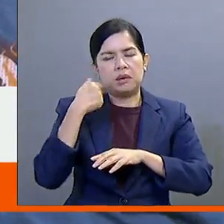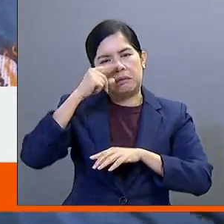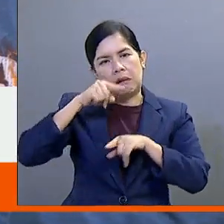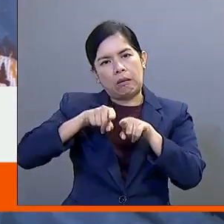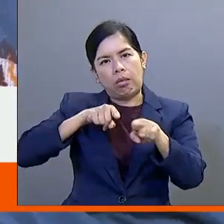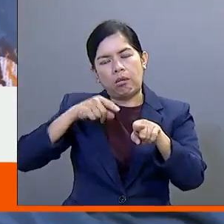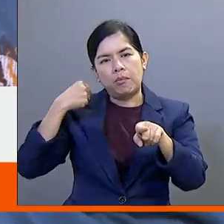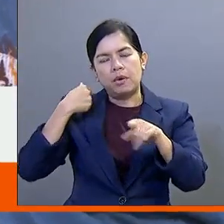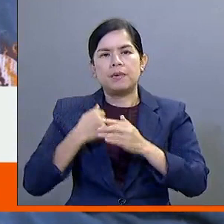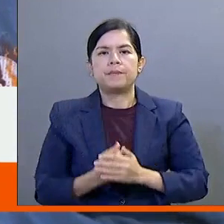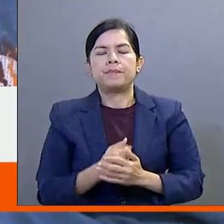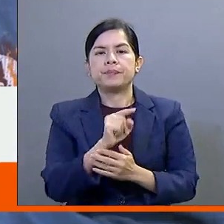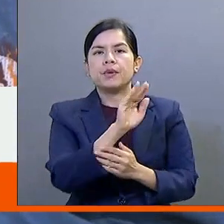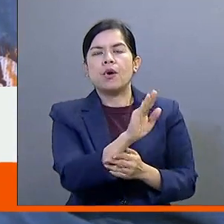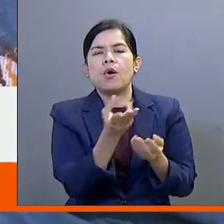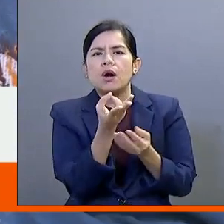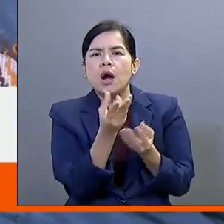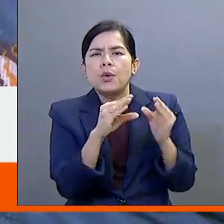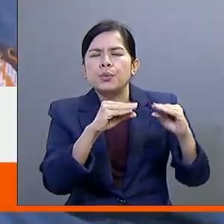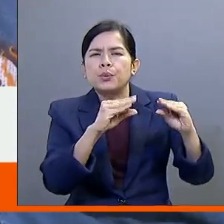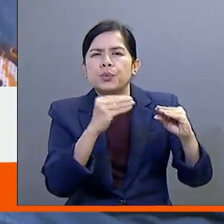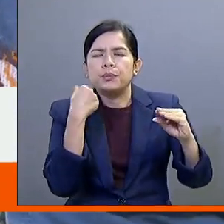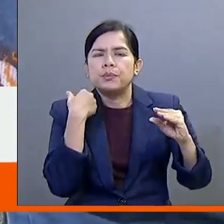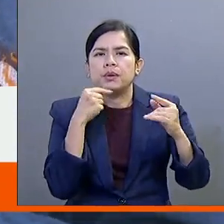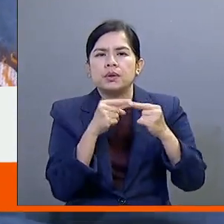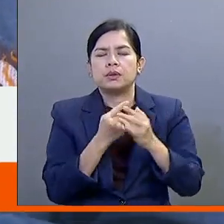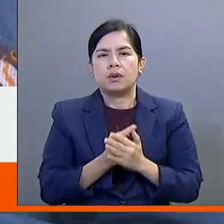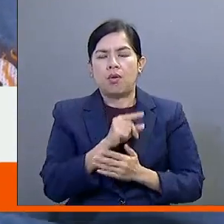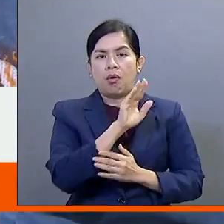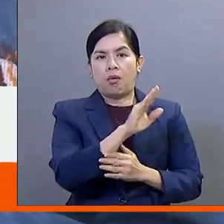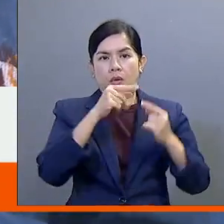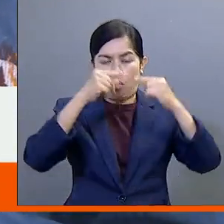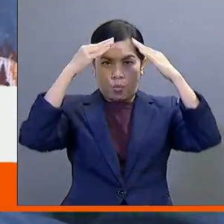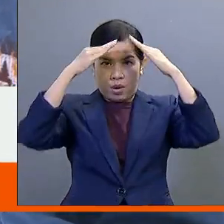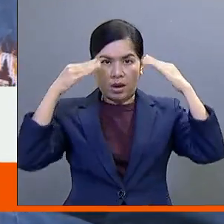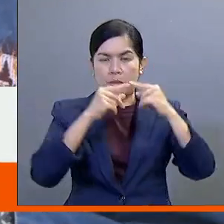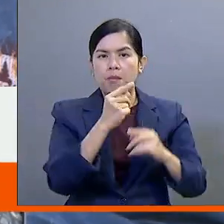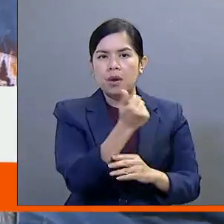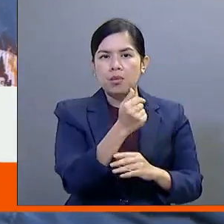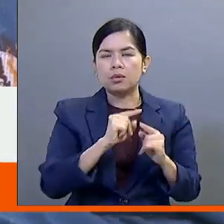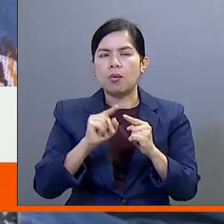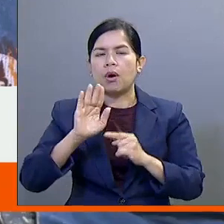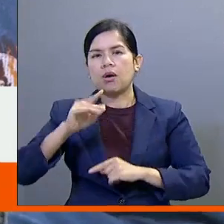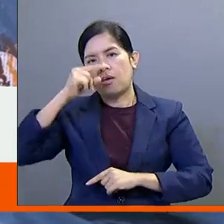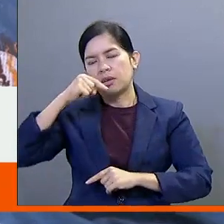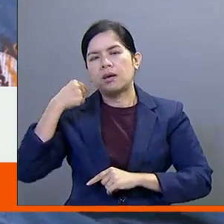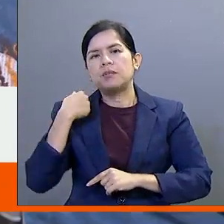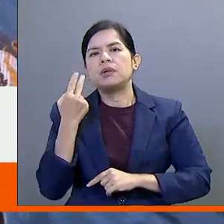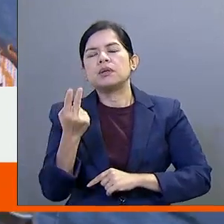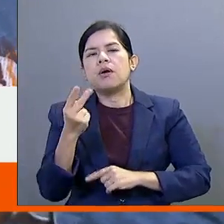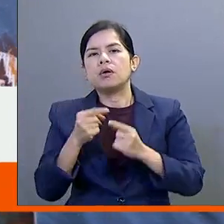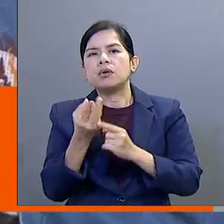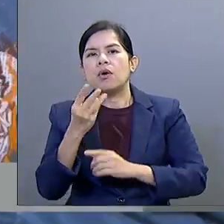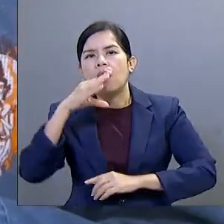พันธุ์ข้าวนุ่มเนี่ยเขาพัฒนาก่อนเราเราก็มีแต่ข้าวหอมมะลิกับข้าวนาปีเท่านั้นที่เมื่อก่อนที่เป็นข้าวนุ่มมาพอเขามีพัฒนาพว